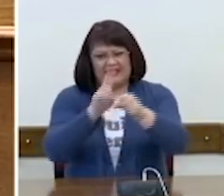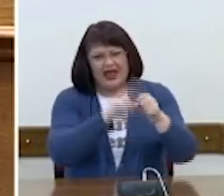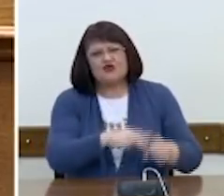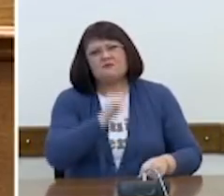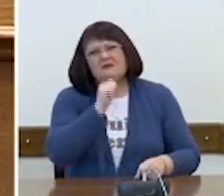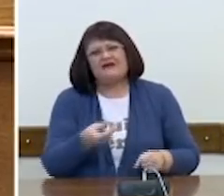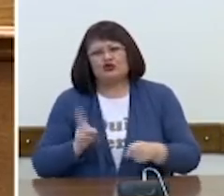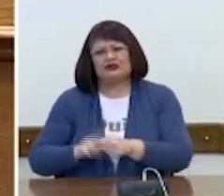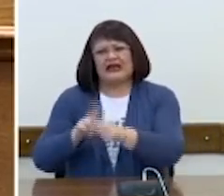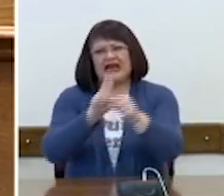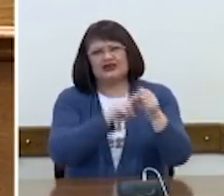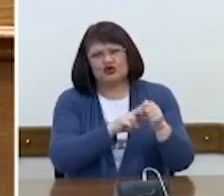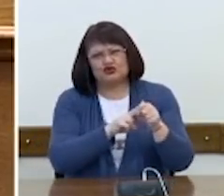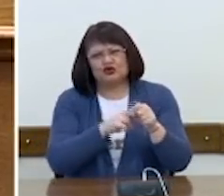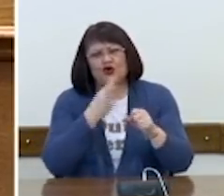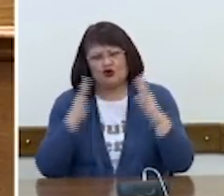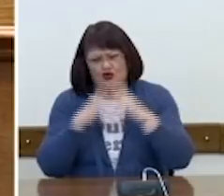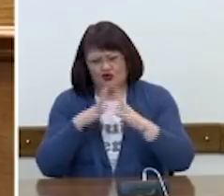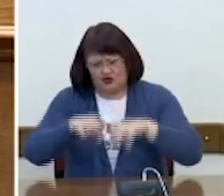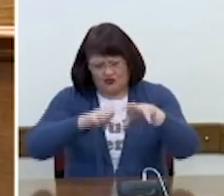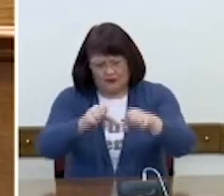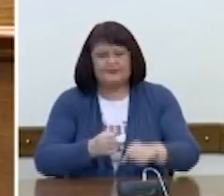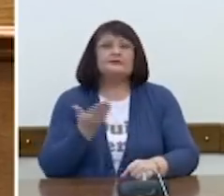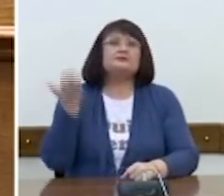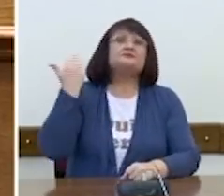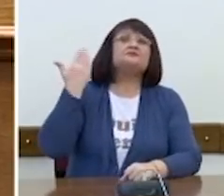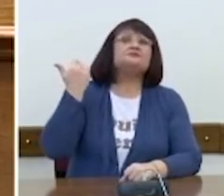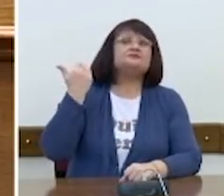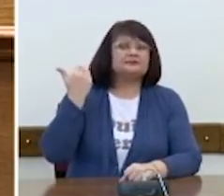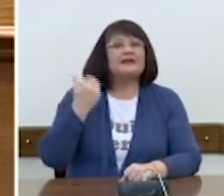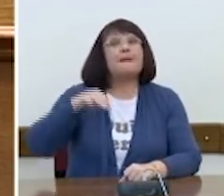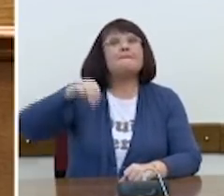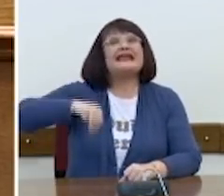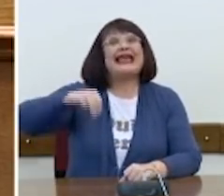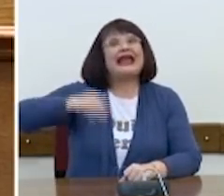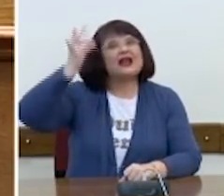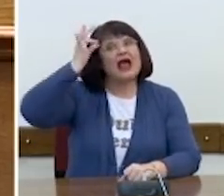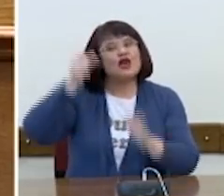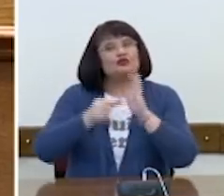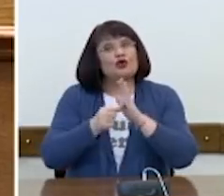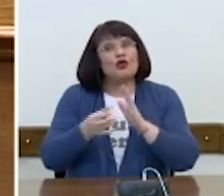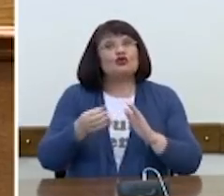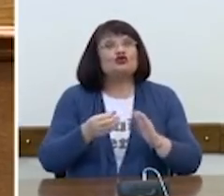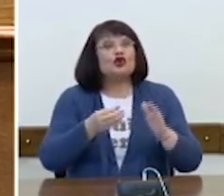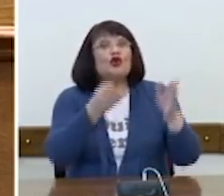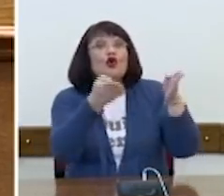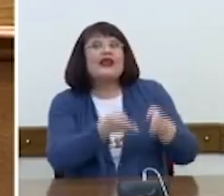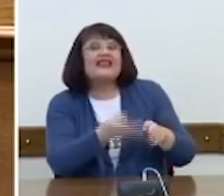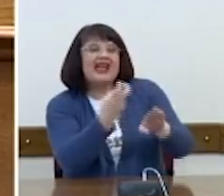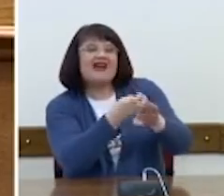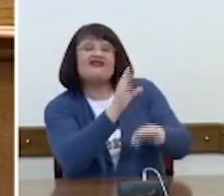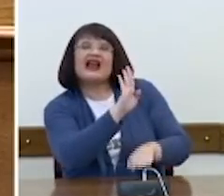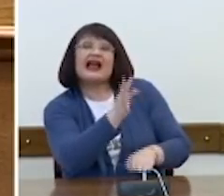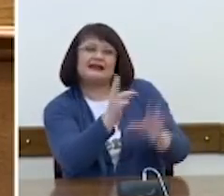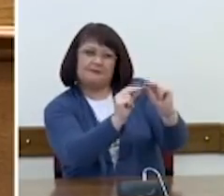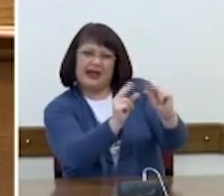περιστατικό. Πριν μερικά χρόνια, ο πρόεδρος Μιτεράν μου αποκάλυψε στο Βραχά της Κορινθίας ότι το επίπεδο της